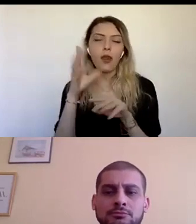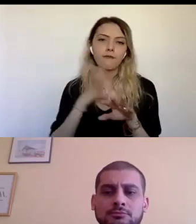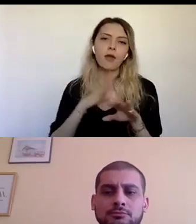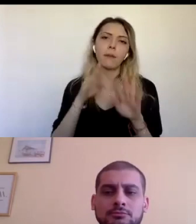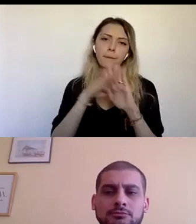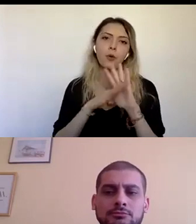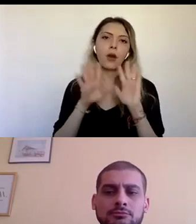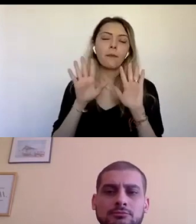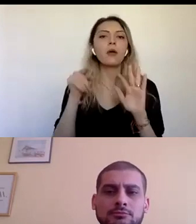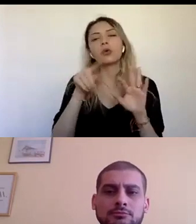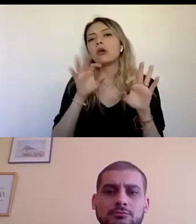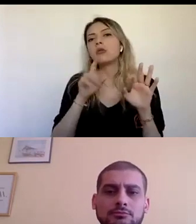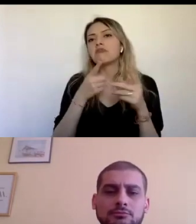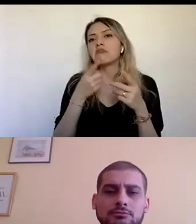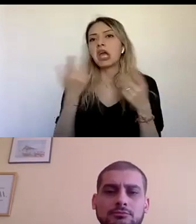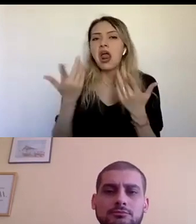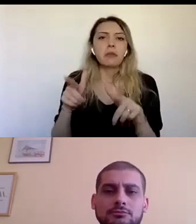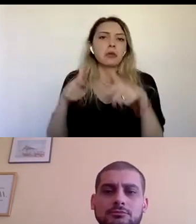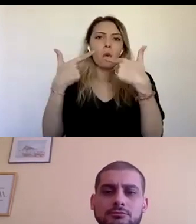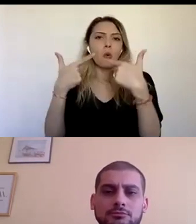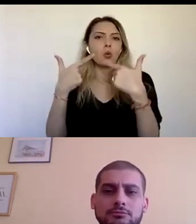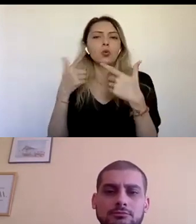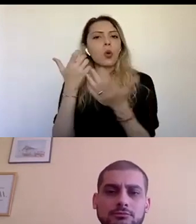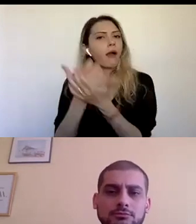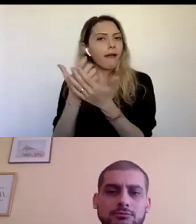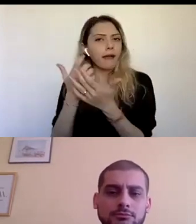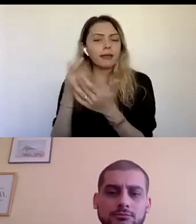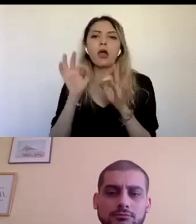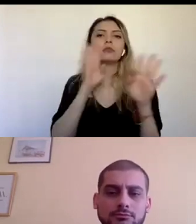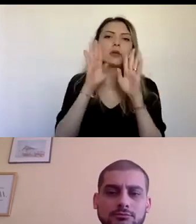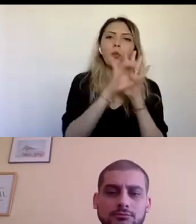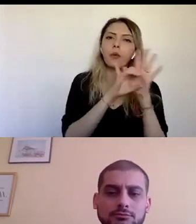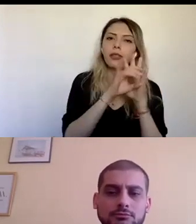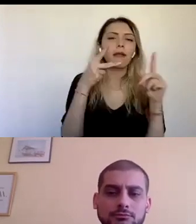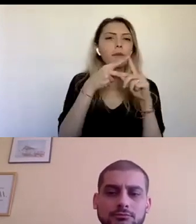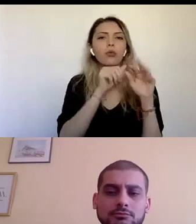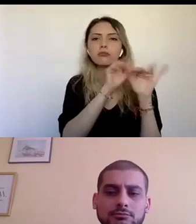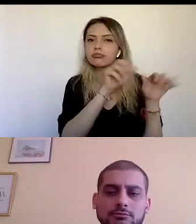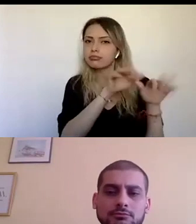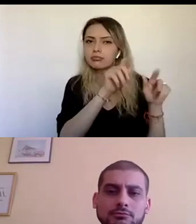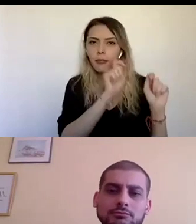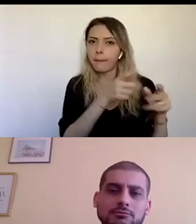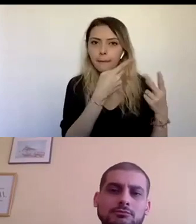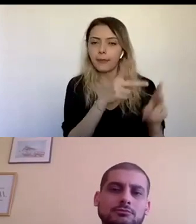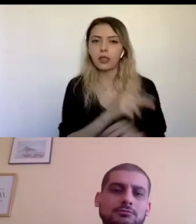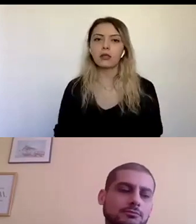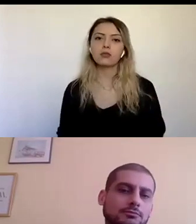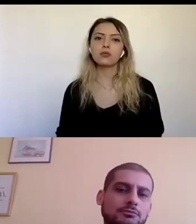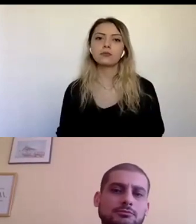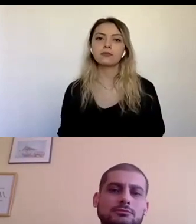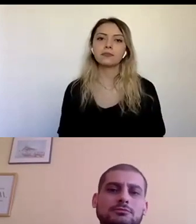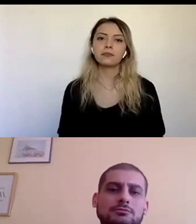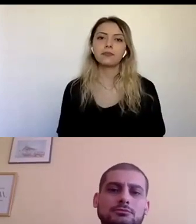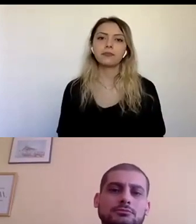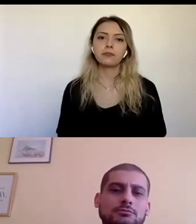Hatta isterseniz işte şu anki toplantıyı Instagram Story'e de canlı yayın olarak aktarabiliriz. Ama birazcık teknik destek yani hani